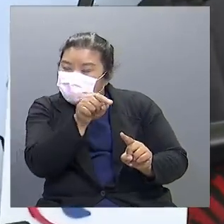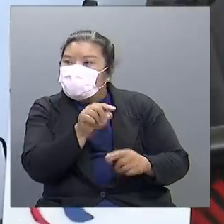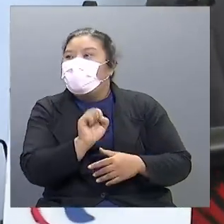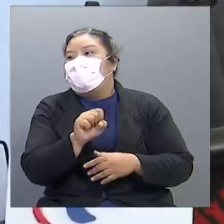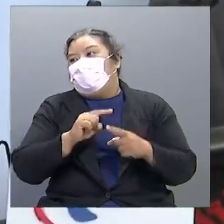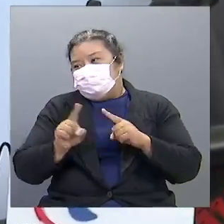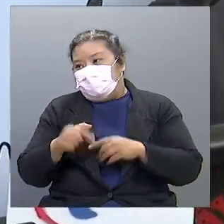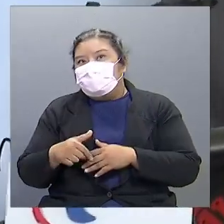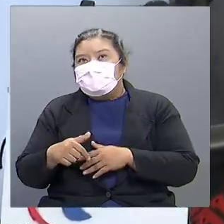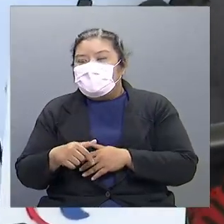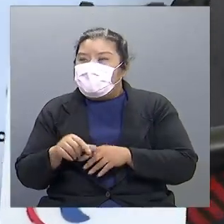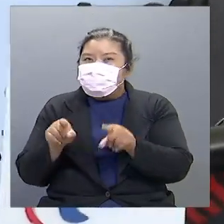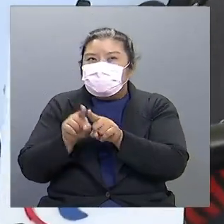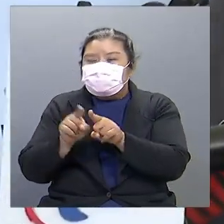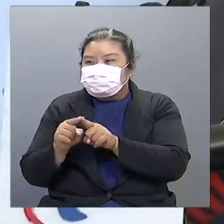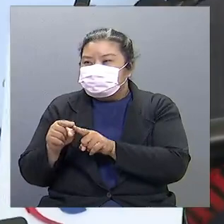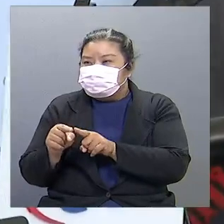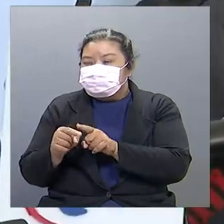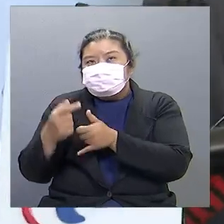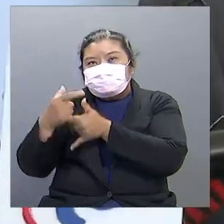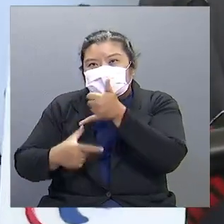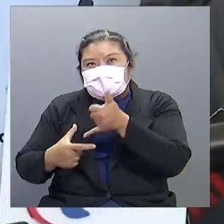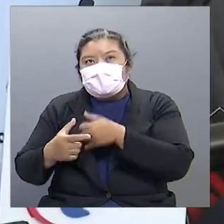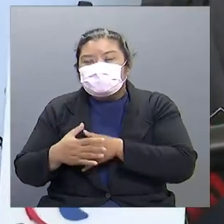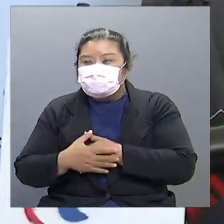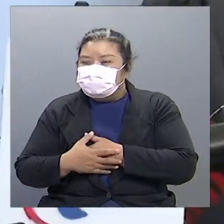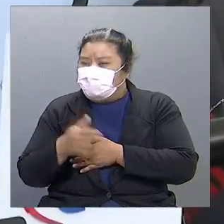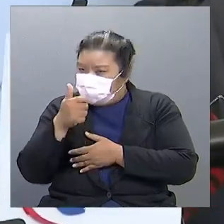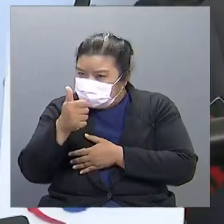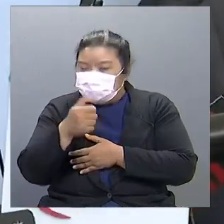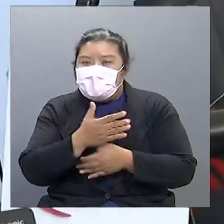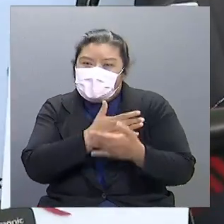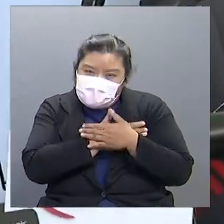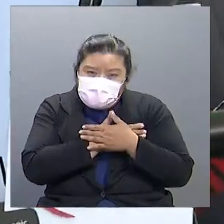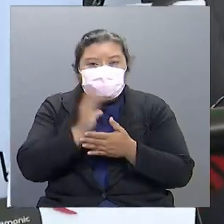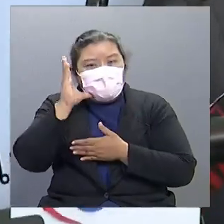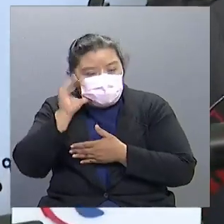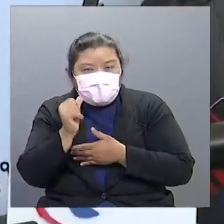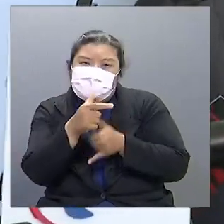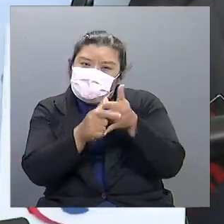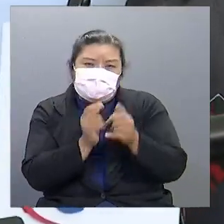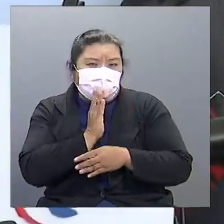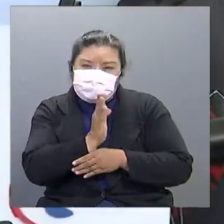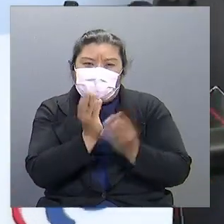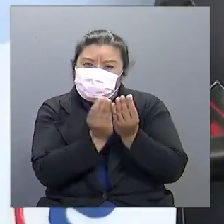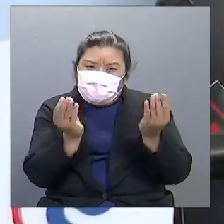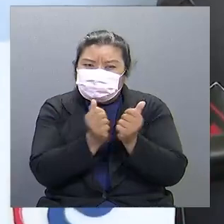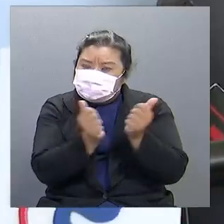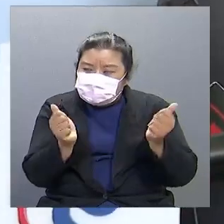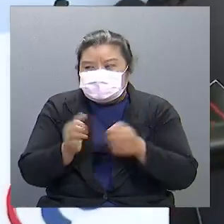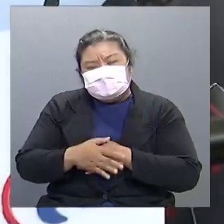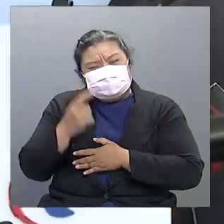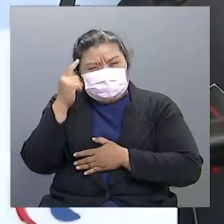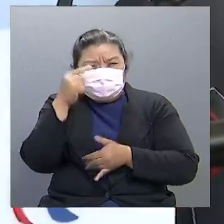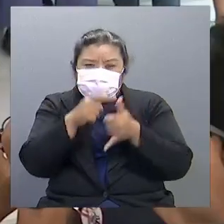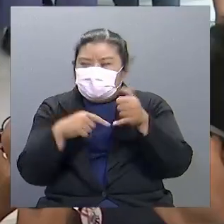าเป็นคนค่อนข้างกตัญญูเป็นคนที่ค่อนข้างแบบว่ามีศีลธรรมอะไรประมาณนี้ก็เลยไม่คิดว่าเขาจะทำได้ขนา